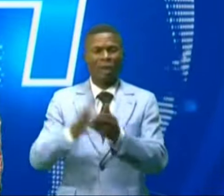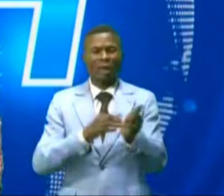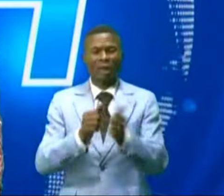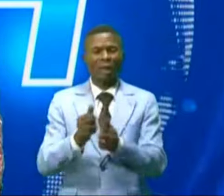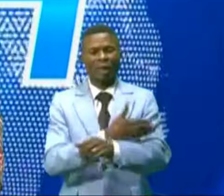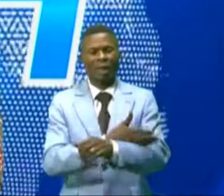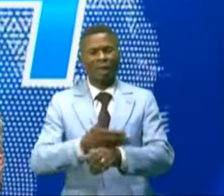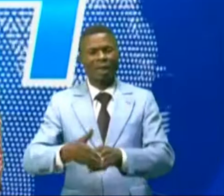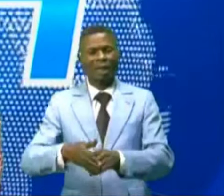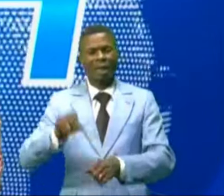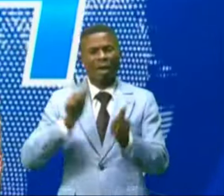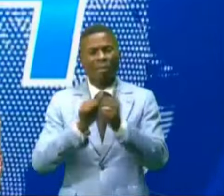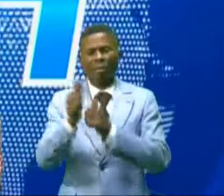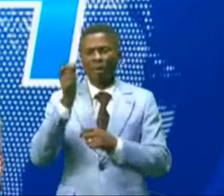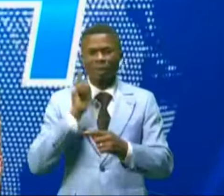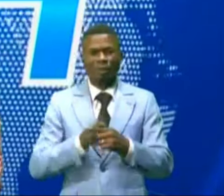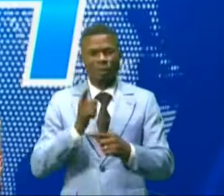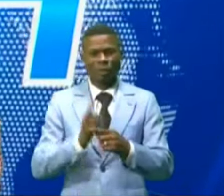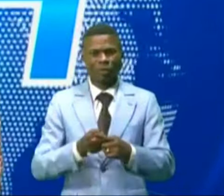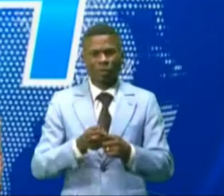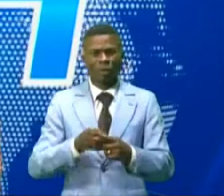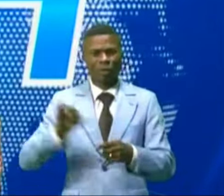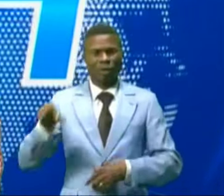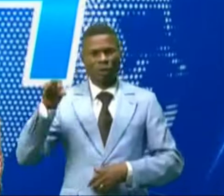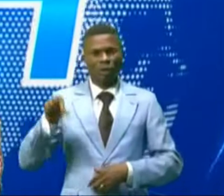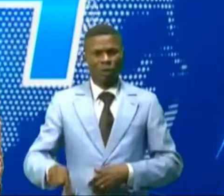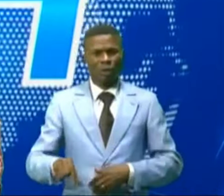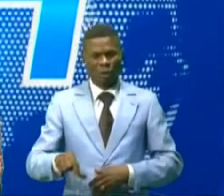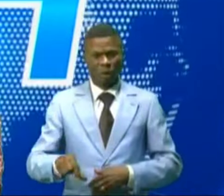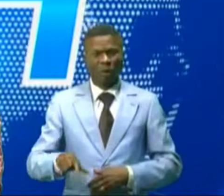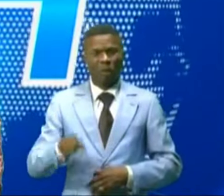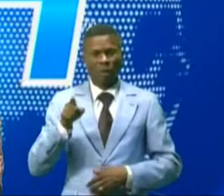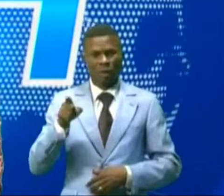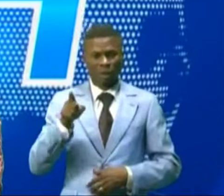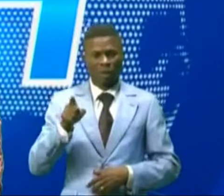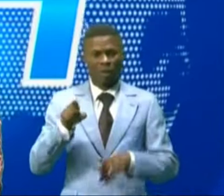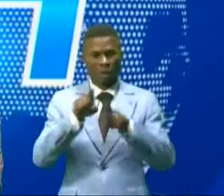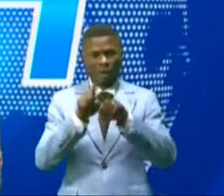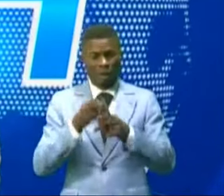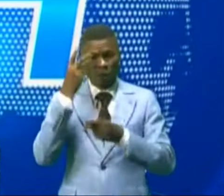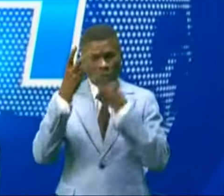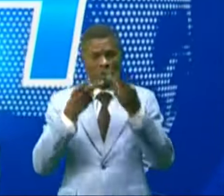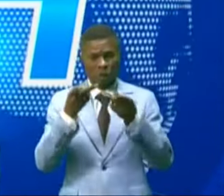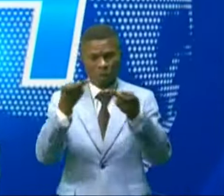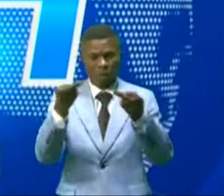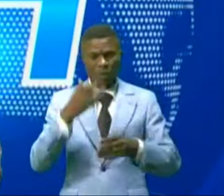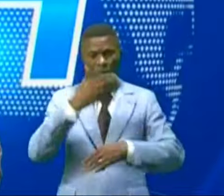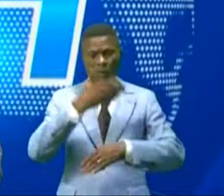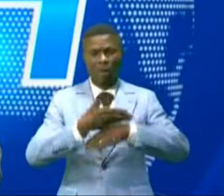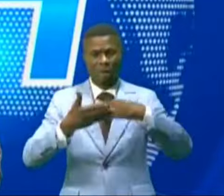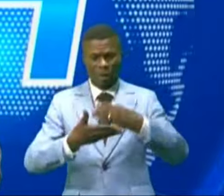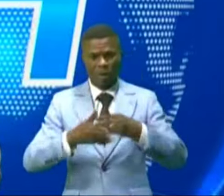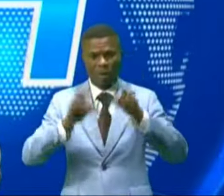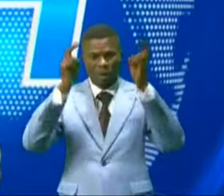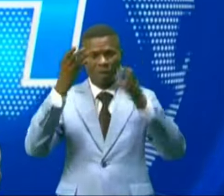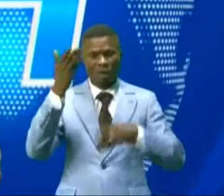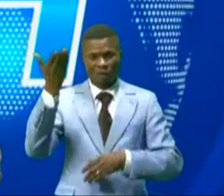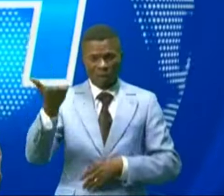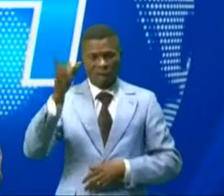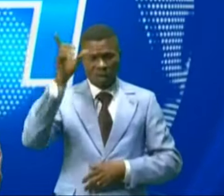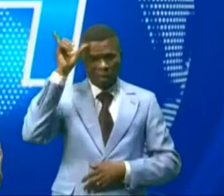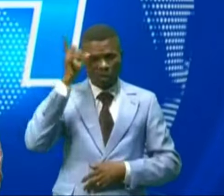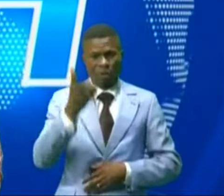rendue impraticable. Jacques Kiaboula Katué a aussi visité quelques chantiers de la ville.